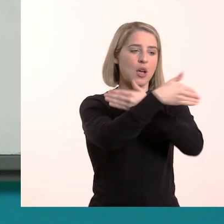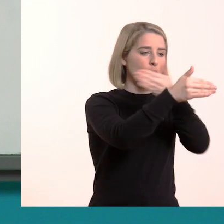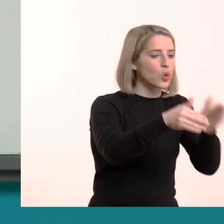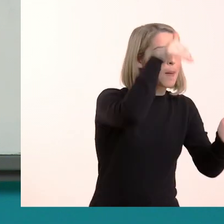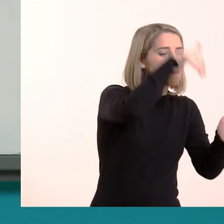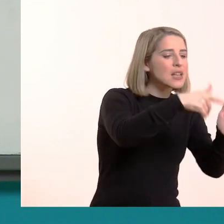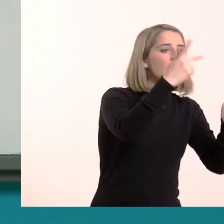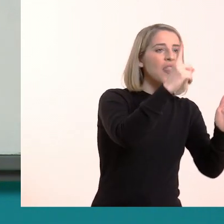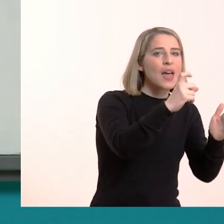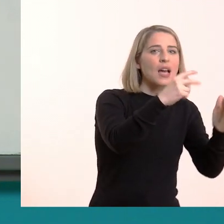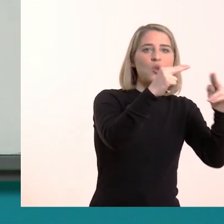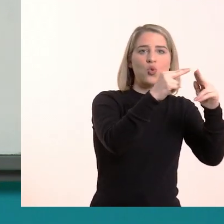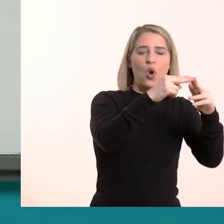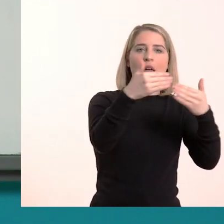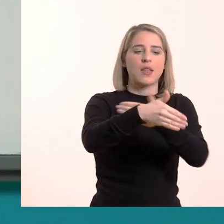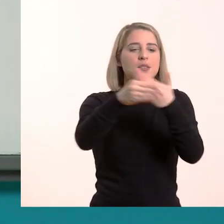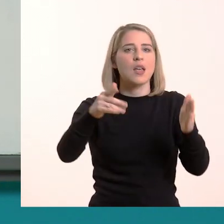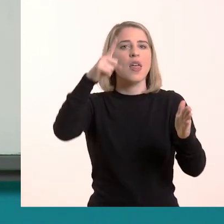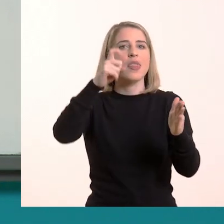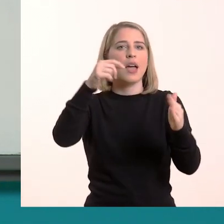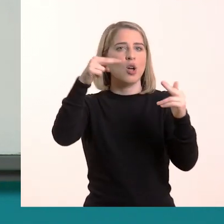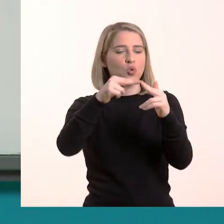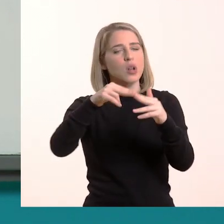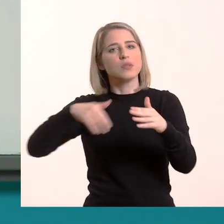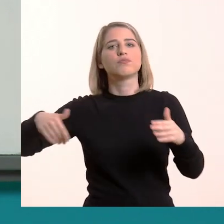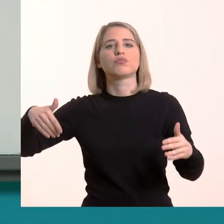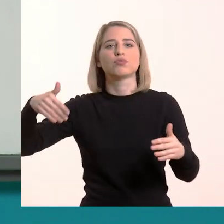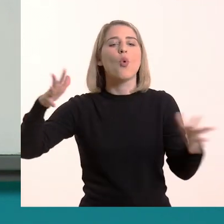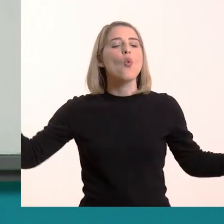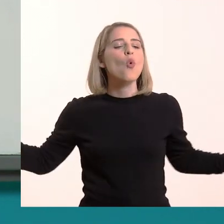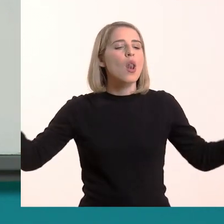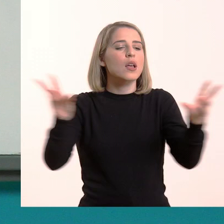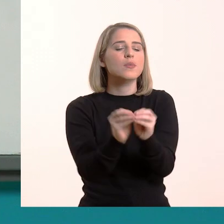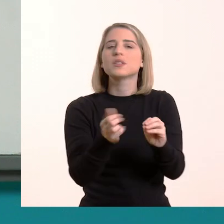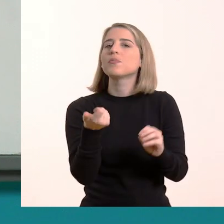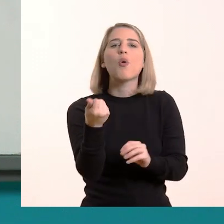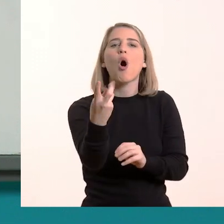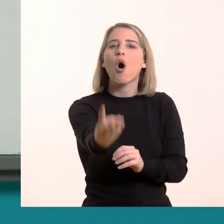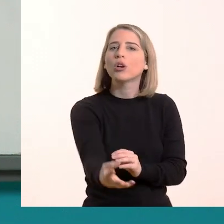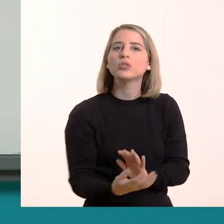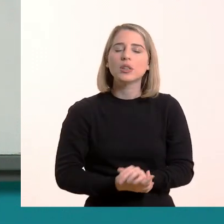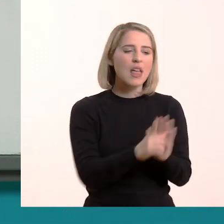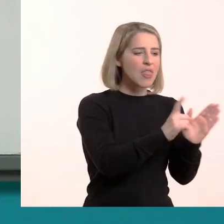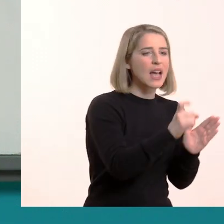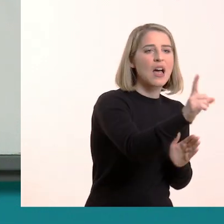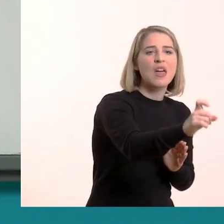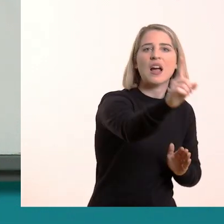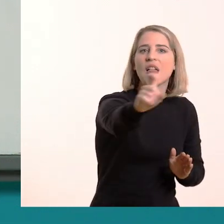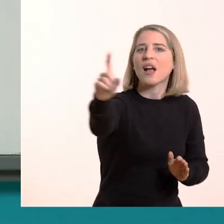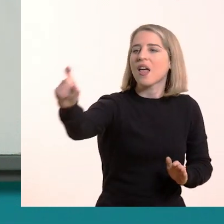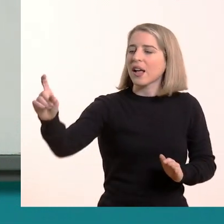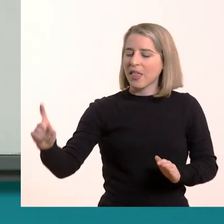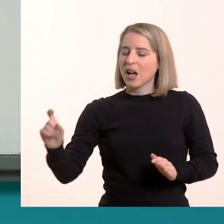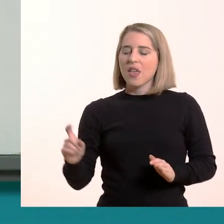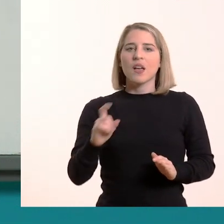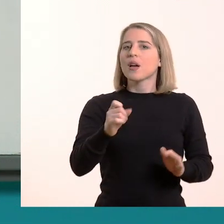υπάρχουν 10 σοκολάτες. Πόσες είναι όλες μαζί? 10 στο ένα κουτί, 10 στο άλλο, 10 στο άλλο, 10 στο άλλο.